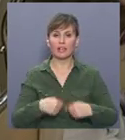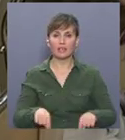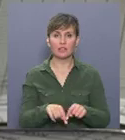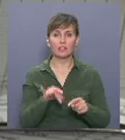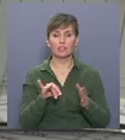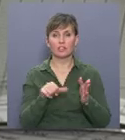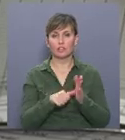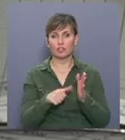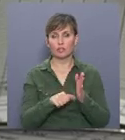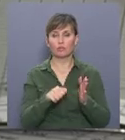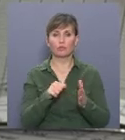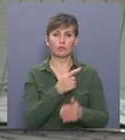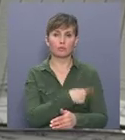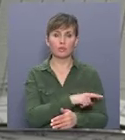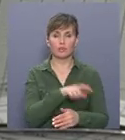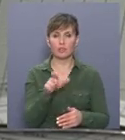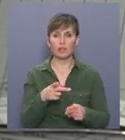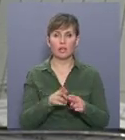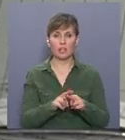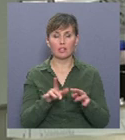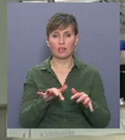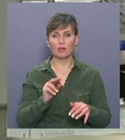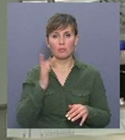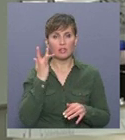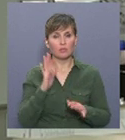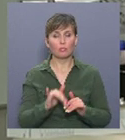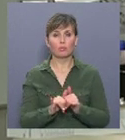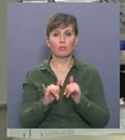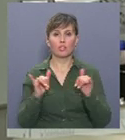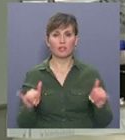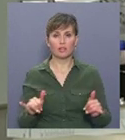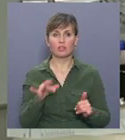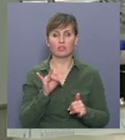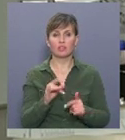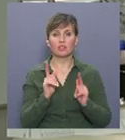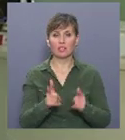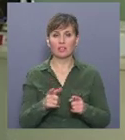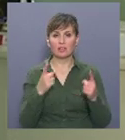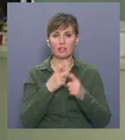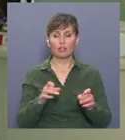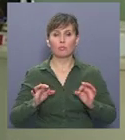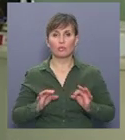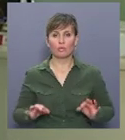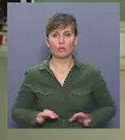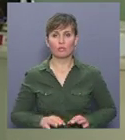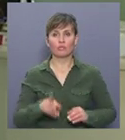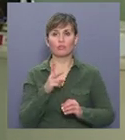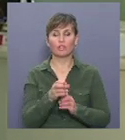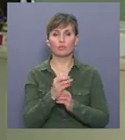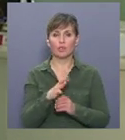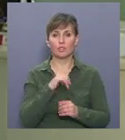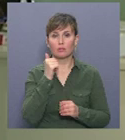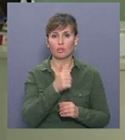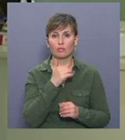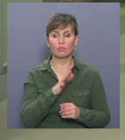и 6 сотнях специалистах. И эта база будет постоянно пополняться. Между тем, согласно данным прокуратуры, в 2015